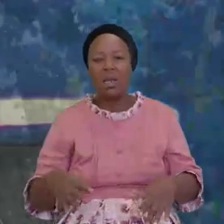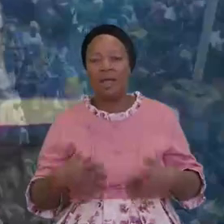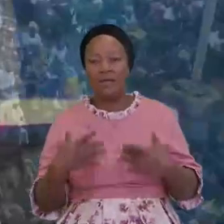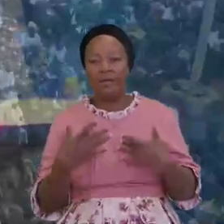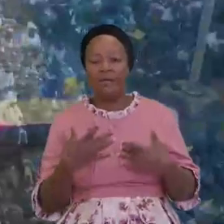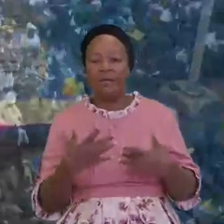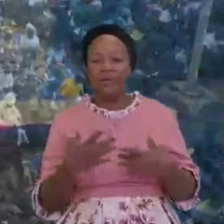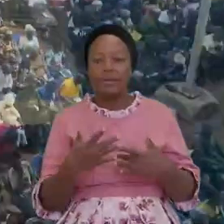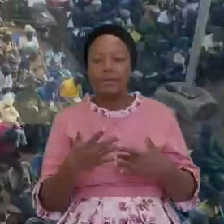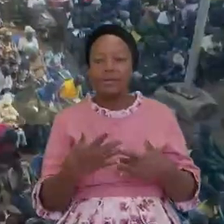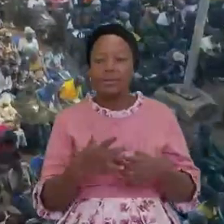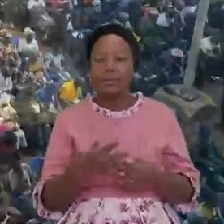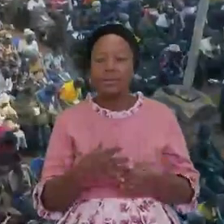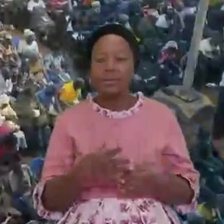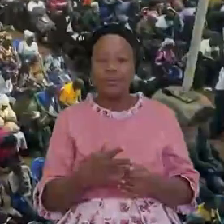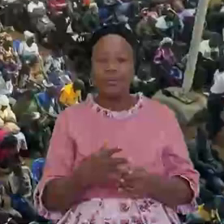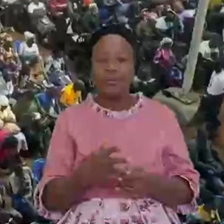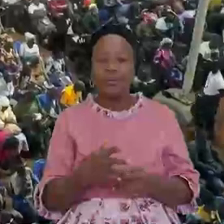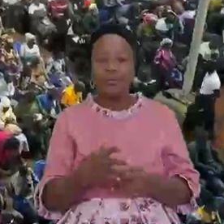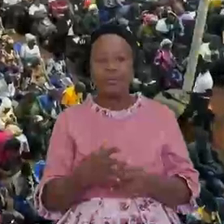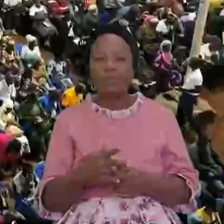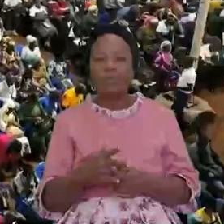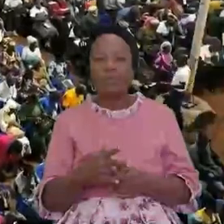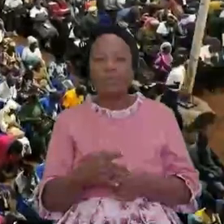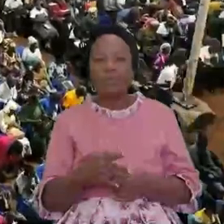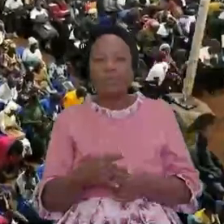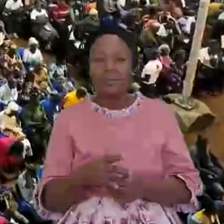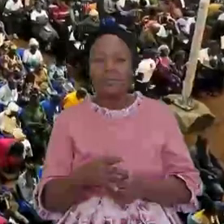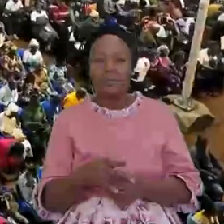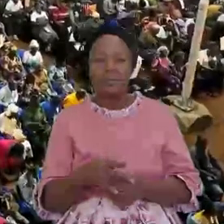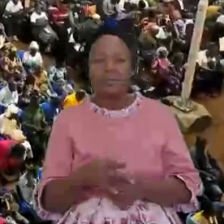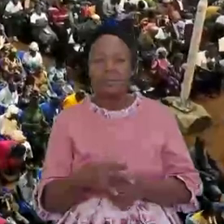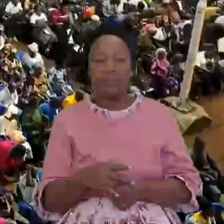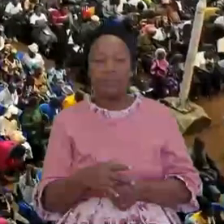à demeurer dans ce salut, dans cette vie éternelle.